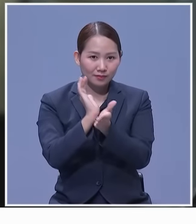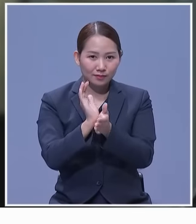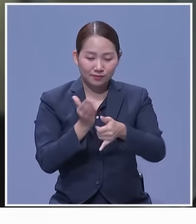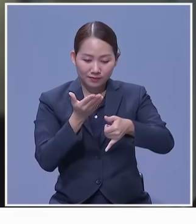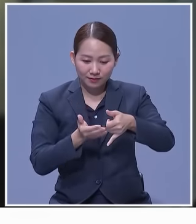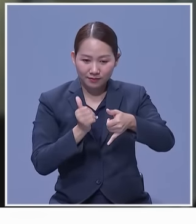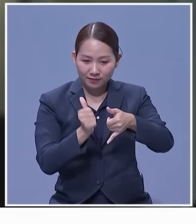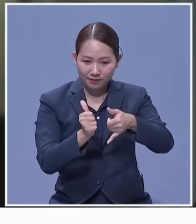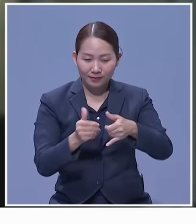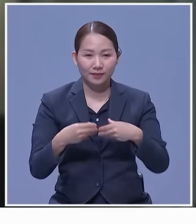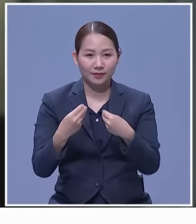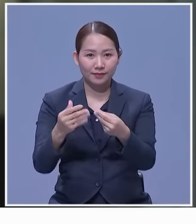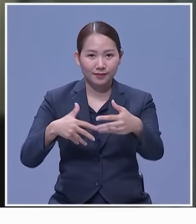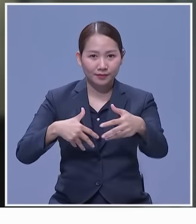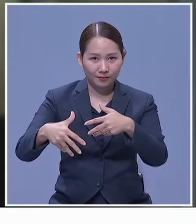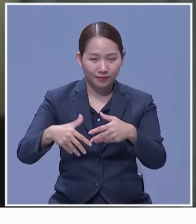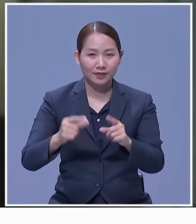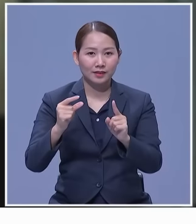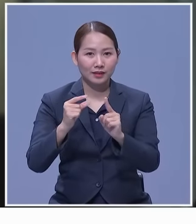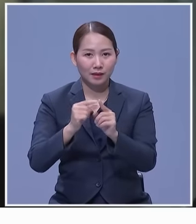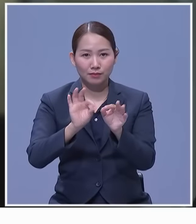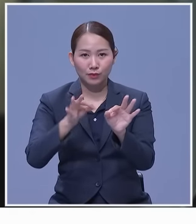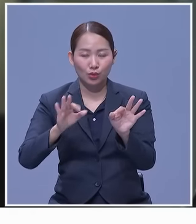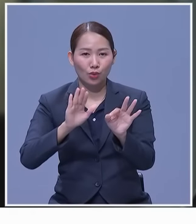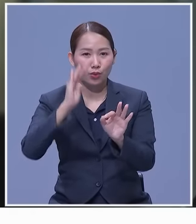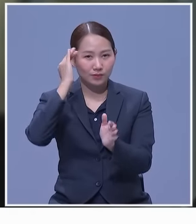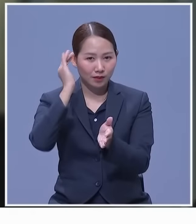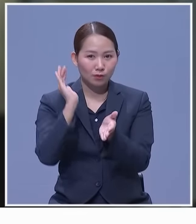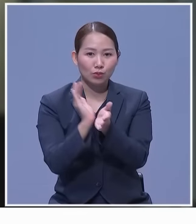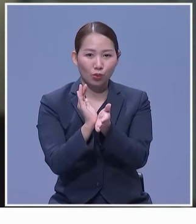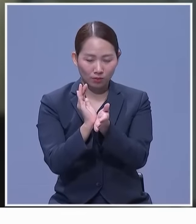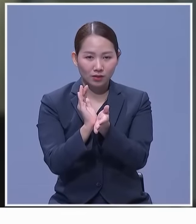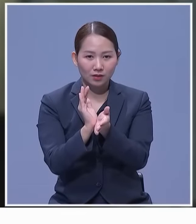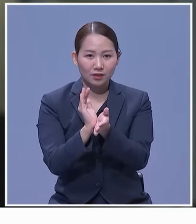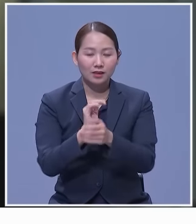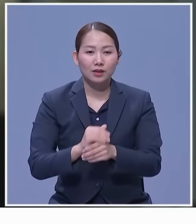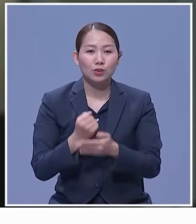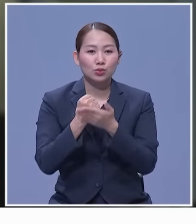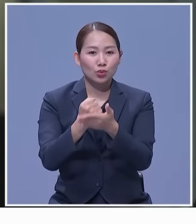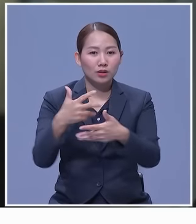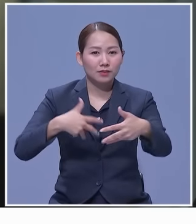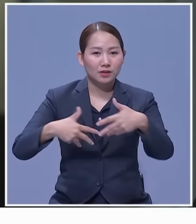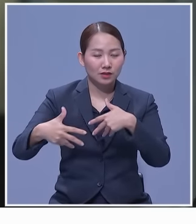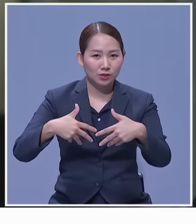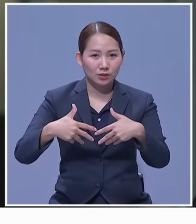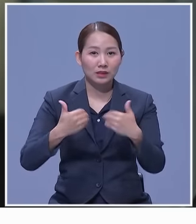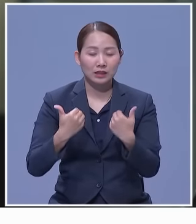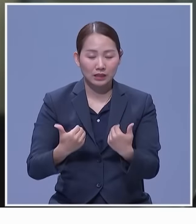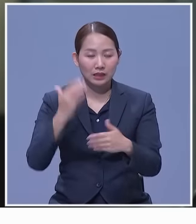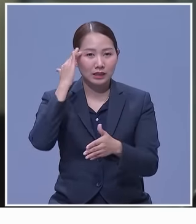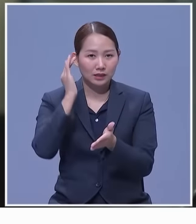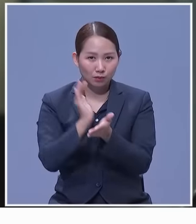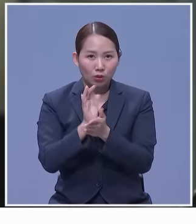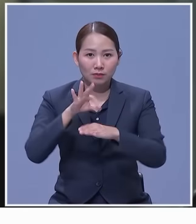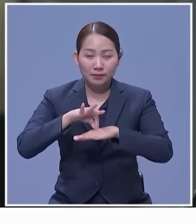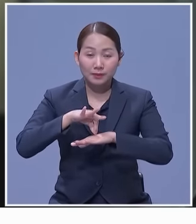ให้สมกับคำว่าผู้พิทักษ์สันติราษฎร์ดังนั้นข้าราชการตำรวจที่เกษียณอายุแล้วการที่ท่านได้ไปปฏิบัติหน้